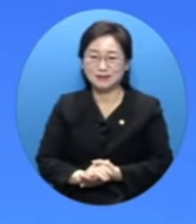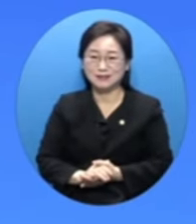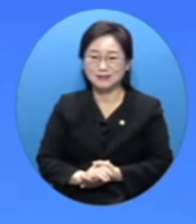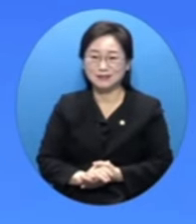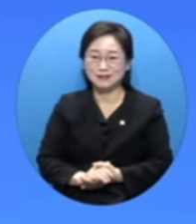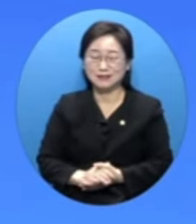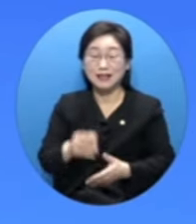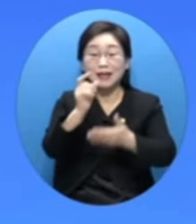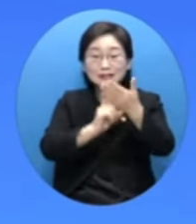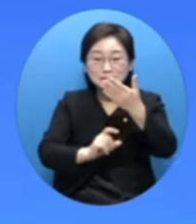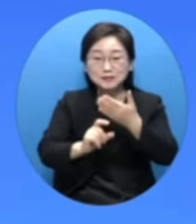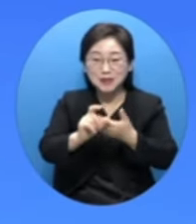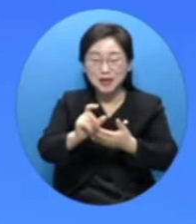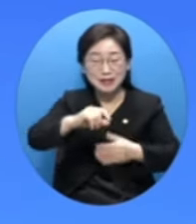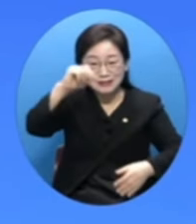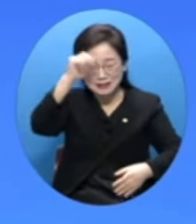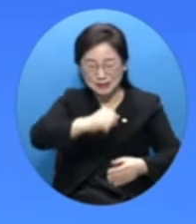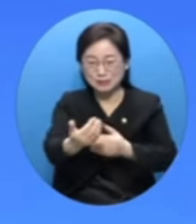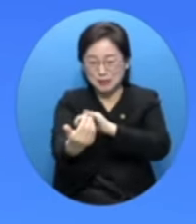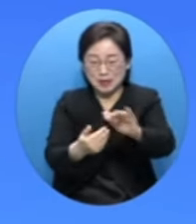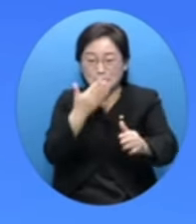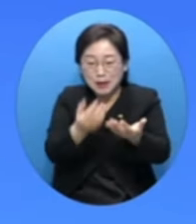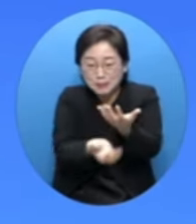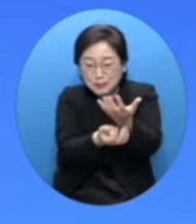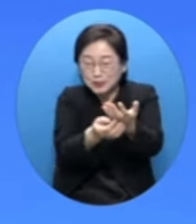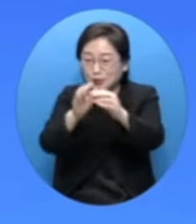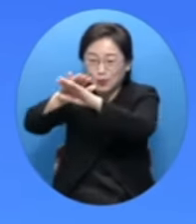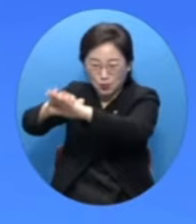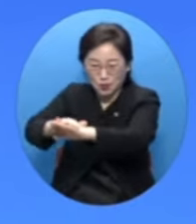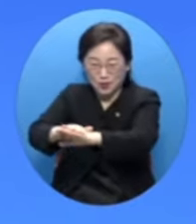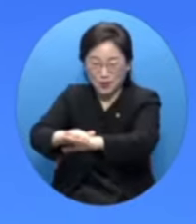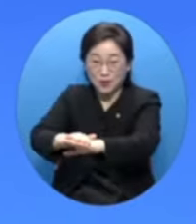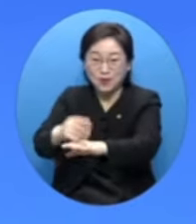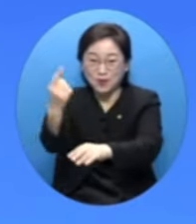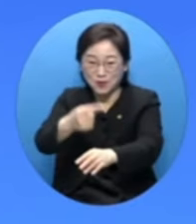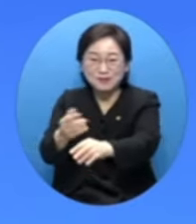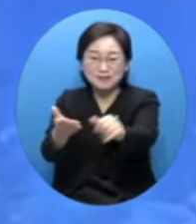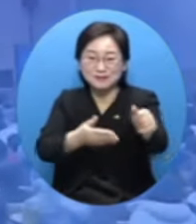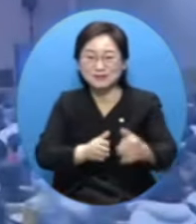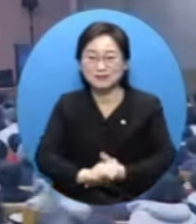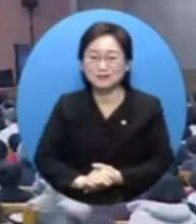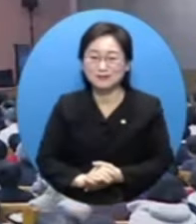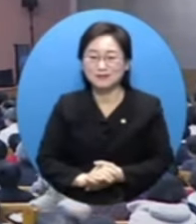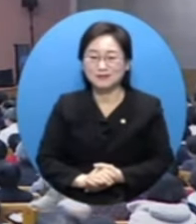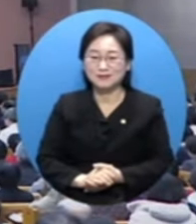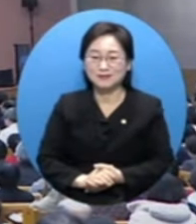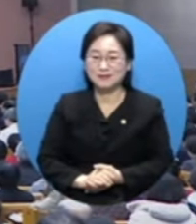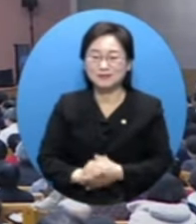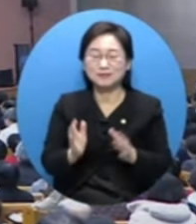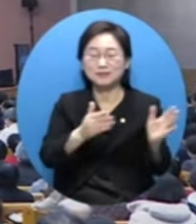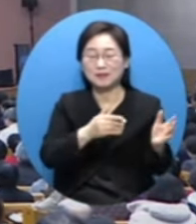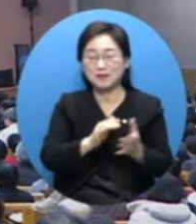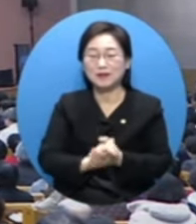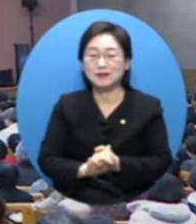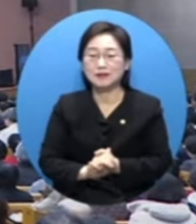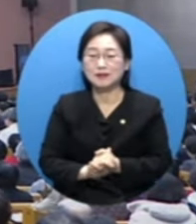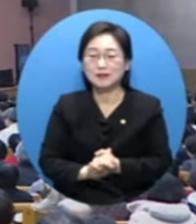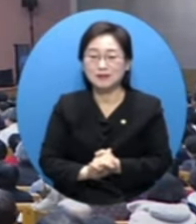그러니까 아침에 일찍 일어나서 밥을 해놓고 나오세요. 그런데 결국